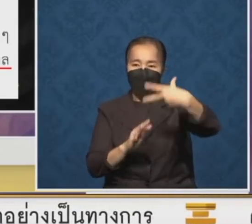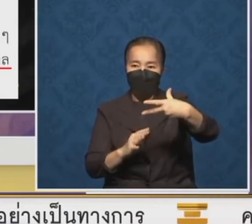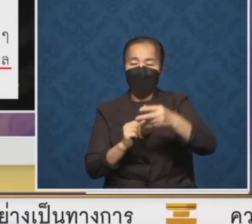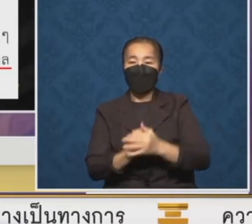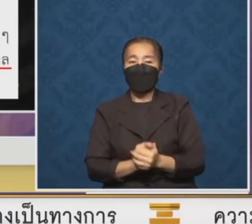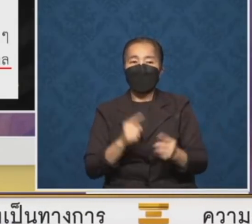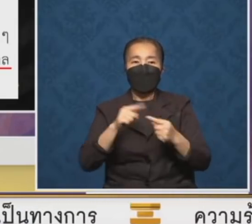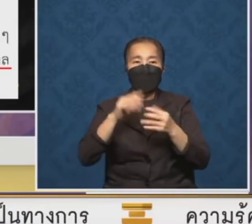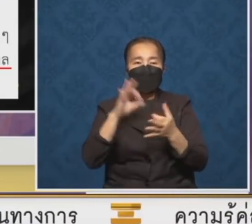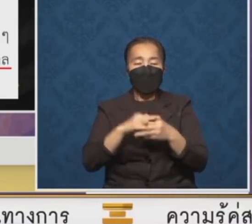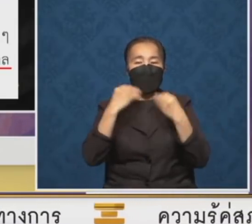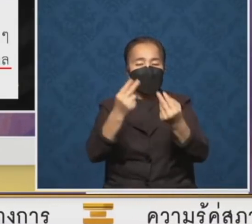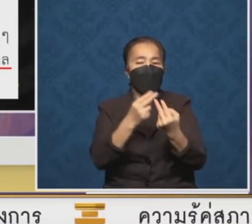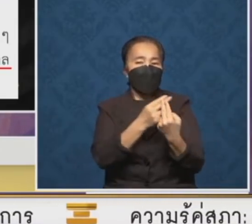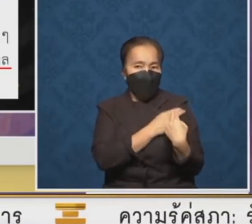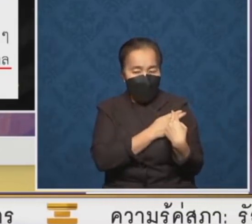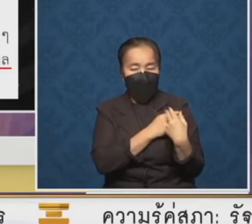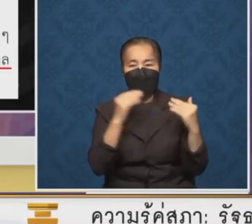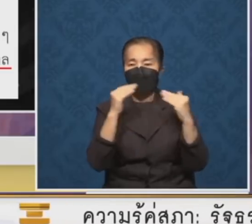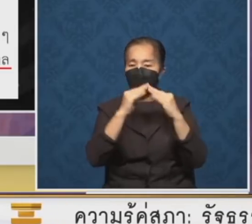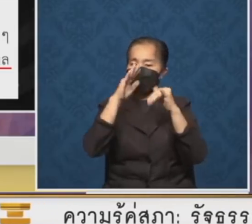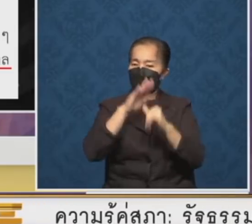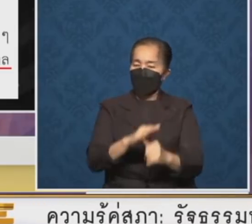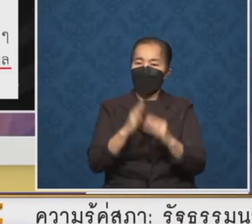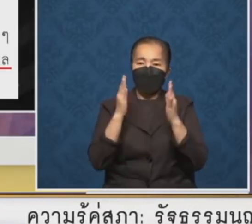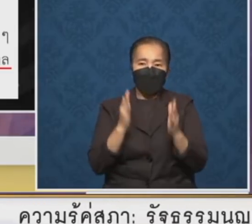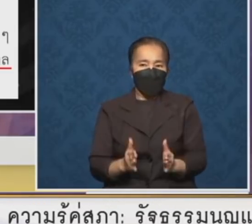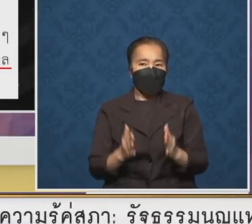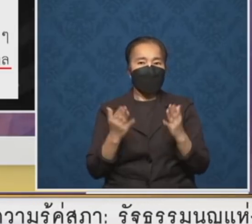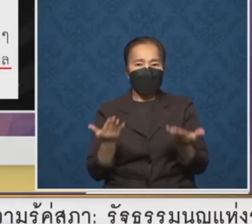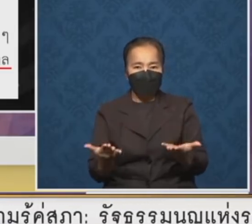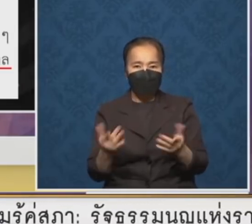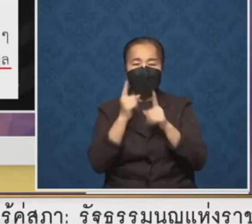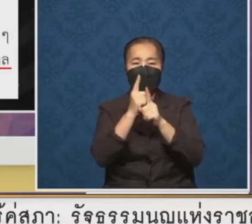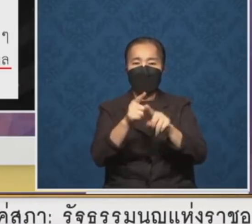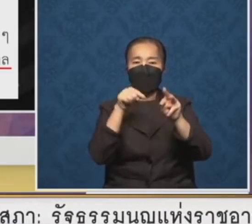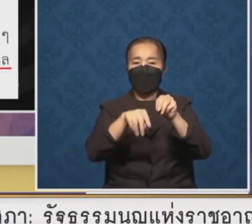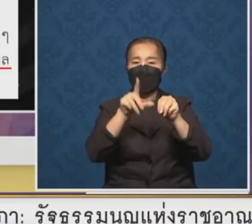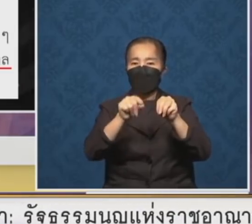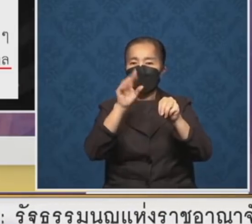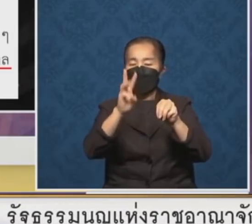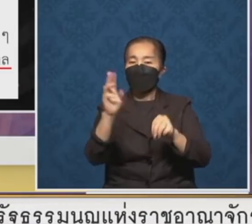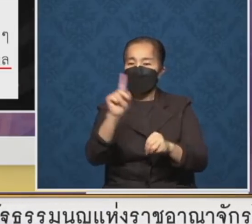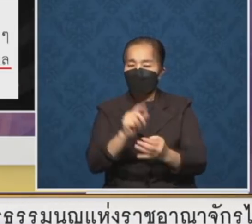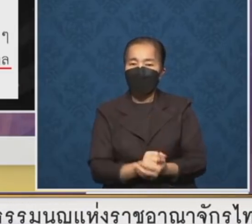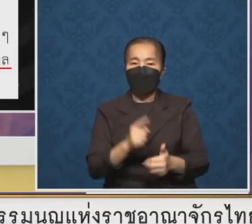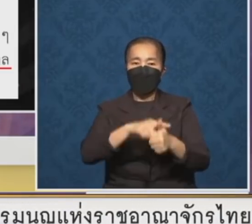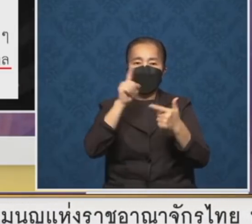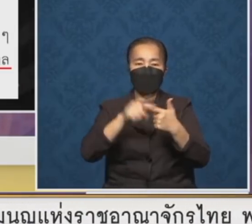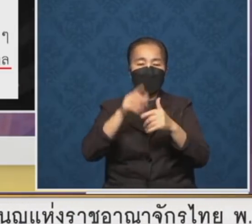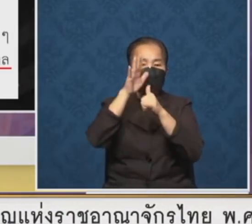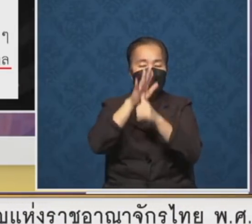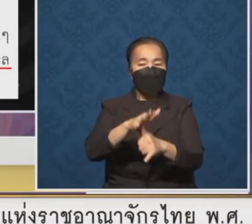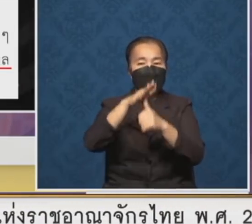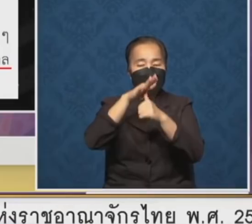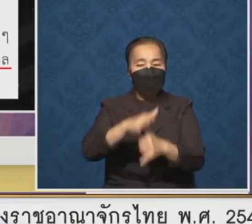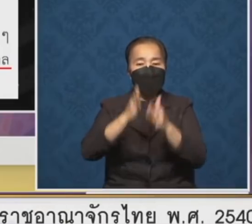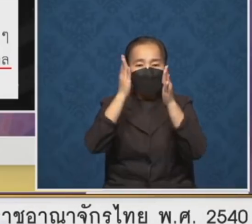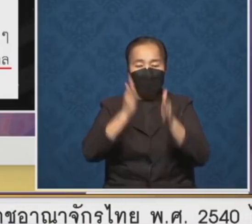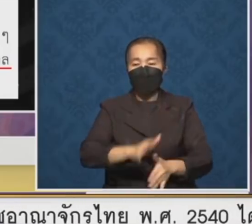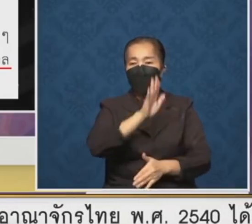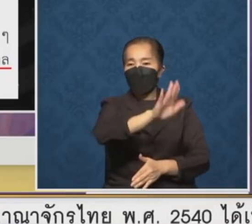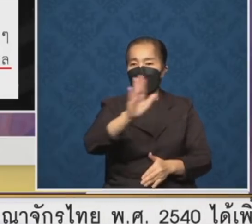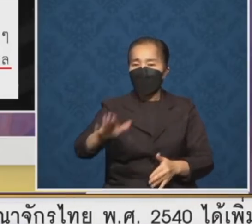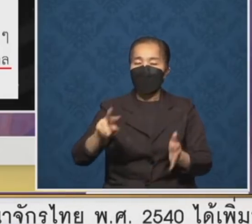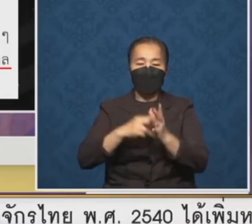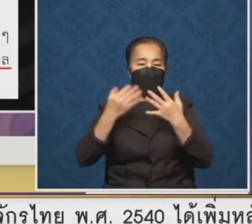การเพิ่มภาระหรือการจำกัดสิทธิเสรีภาพเกินสมควรแก่เหตุในมาตรา26ครับละเมิดสิทธิความเป็นอยู่ส่วนตัวการนำข้อมูล